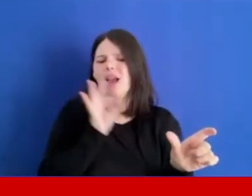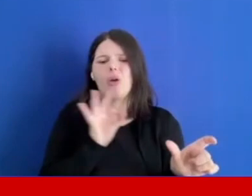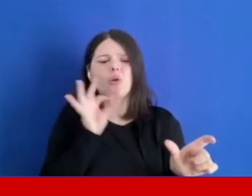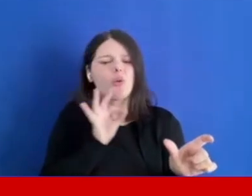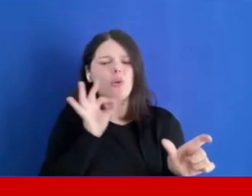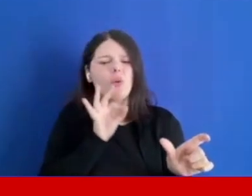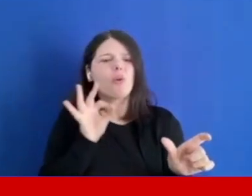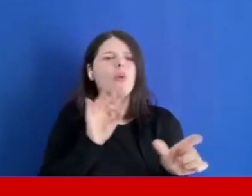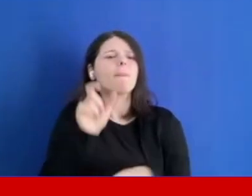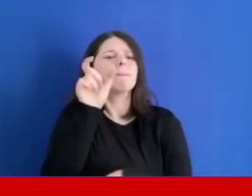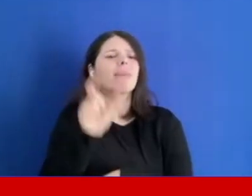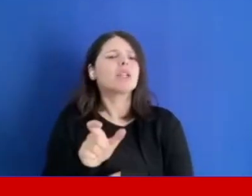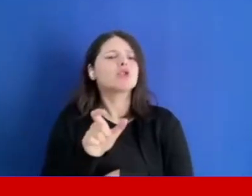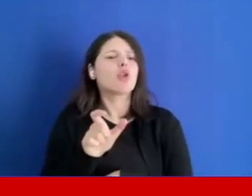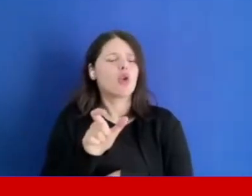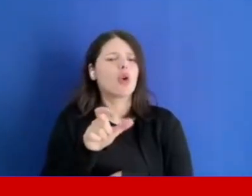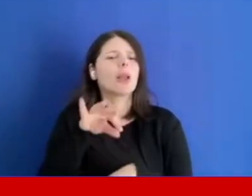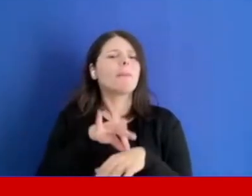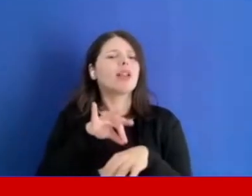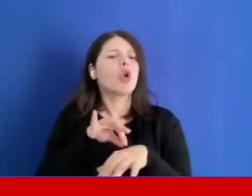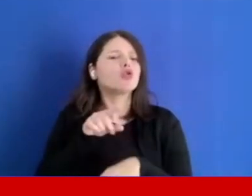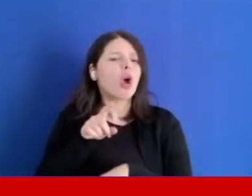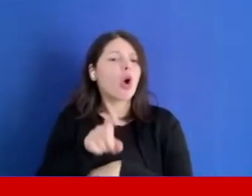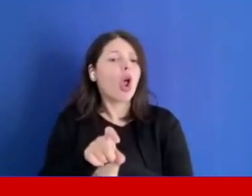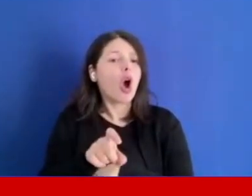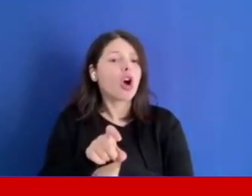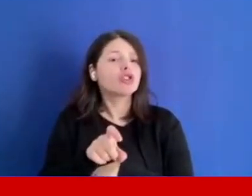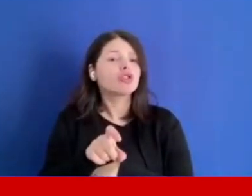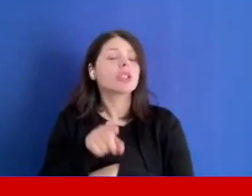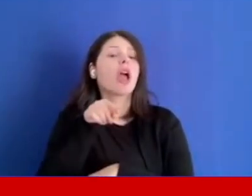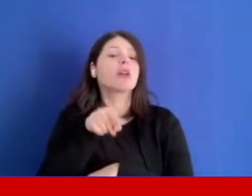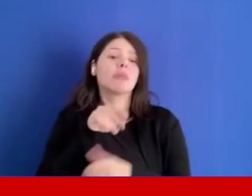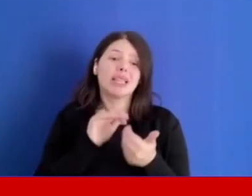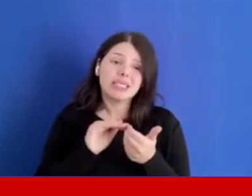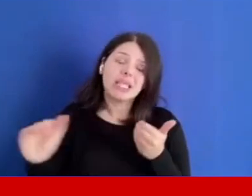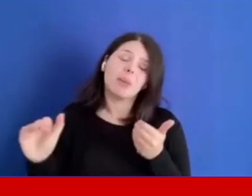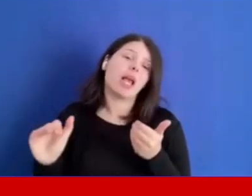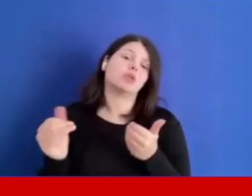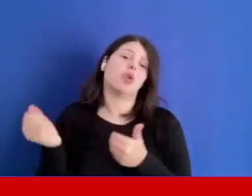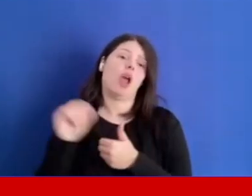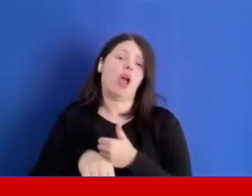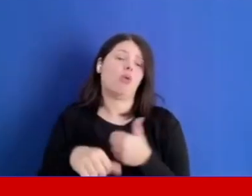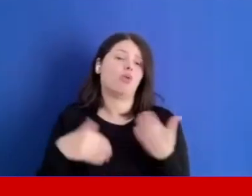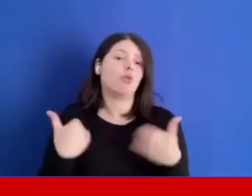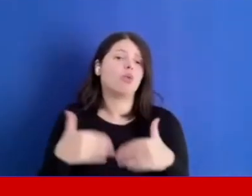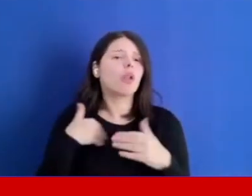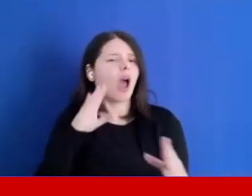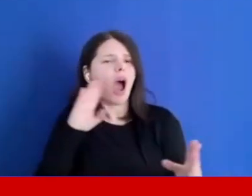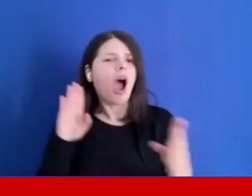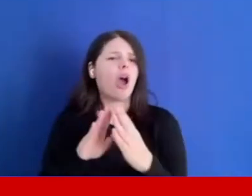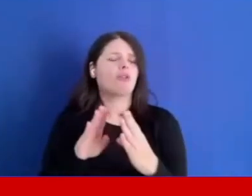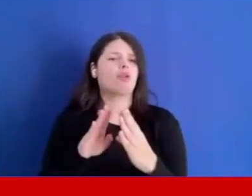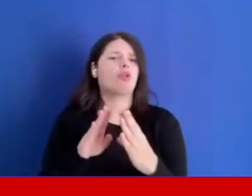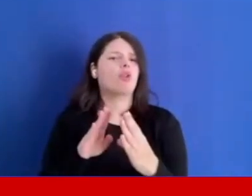una persona con patologia oncologica, perché un'altra di quelle discriminazioni che adesso devo affrontare, essendo anche